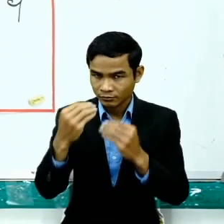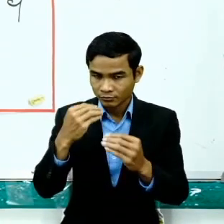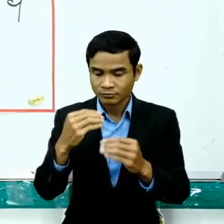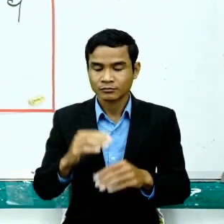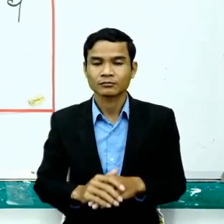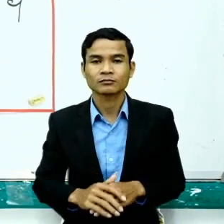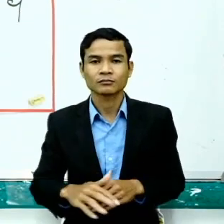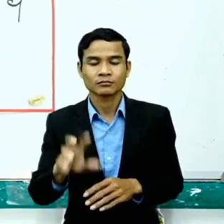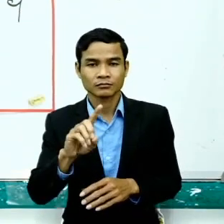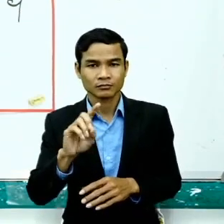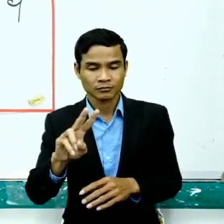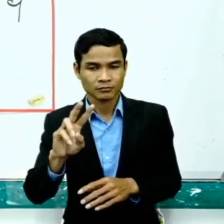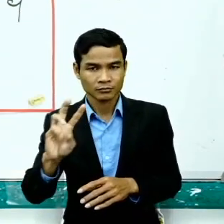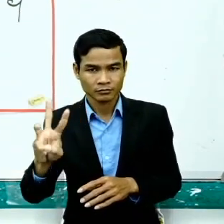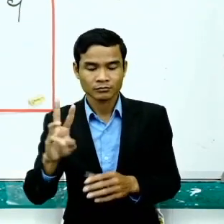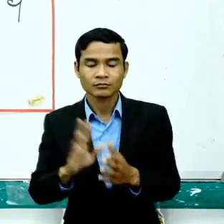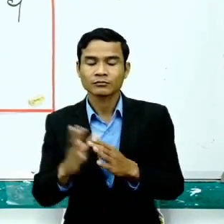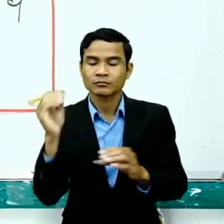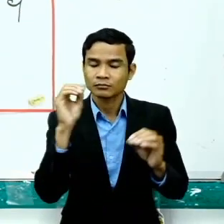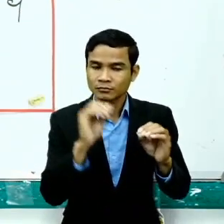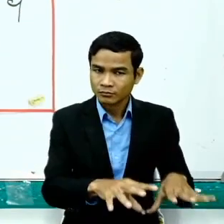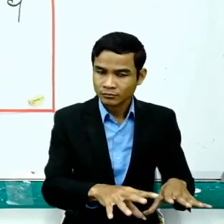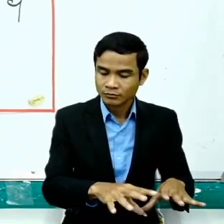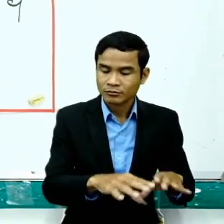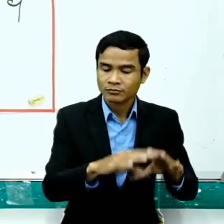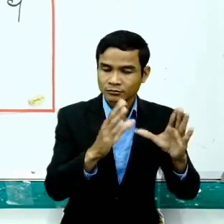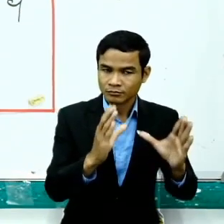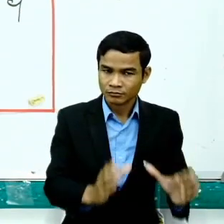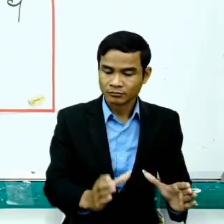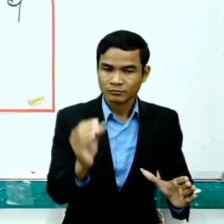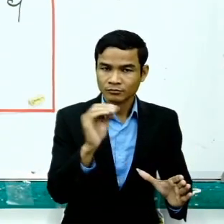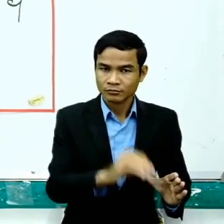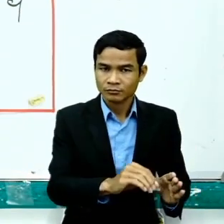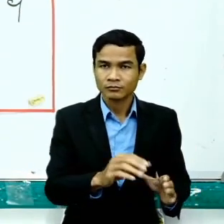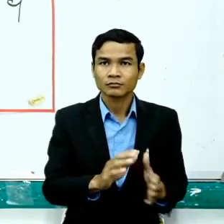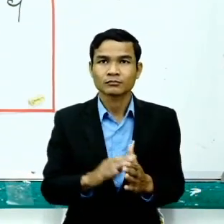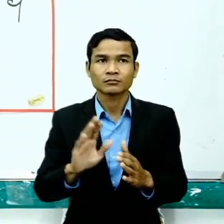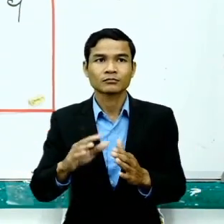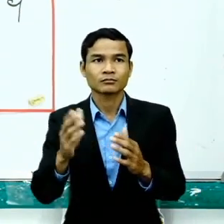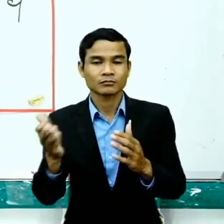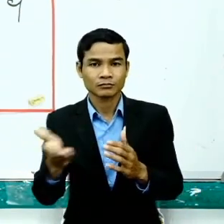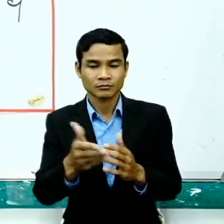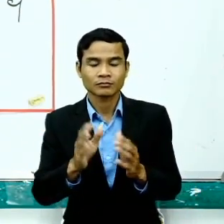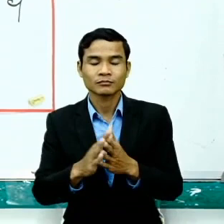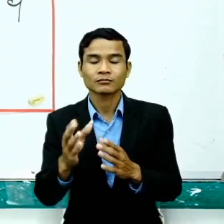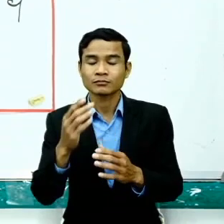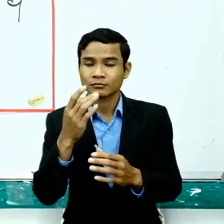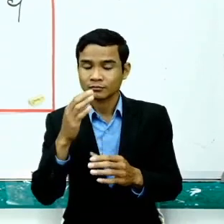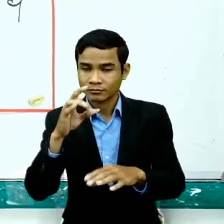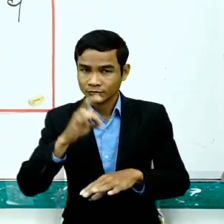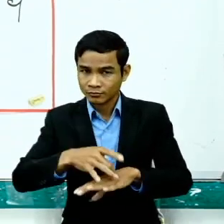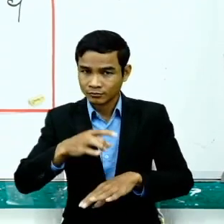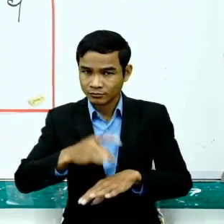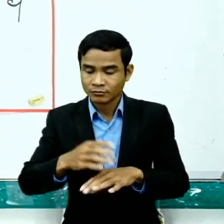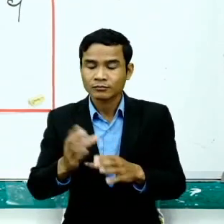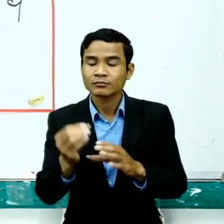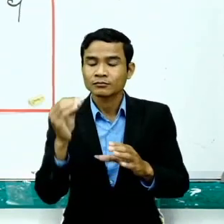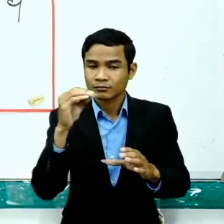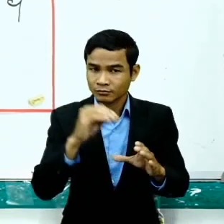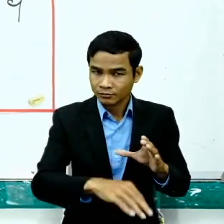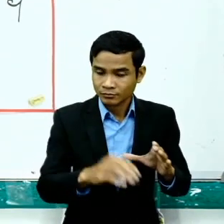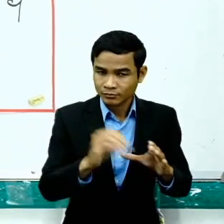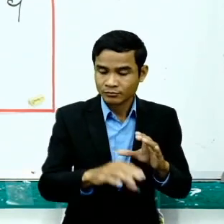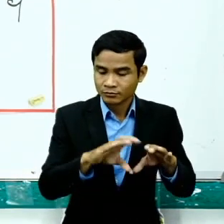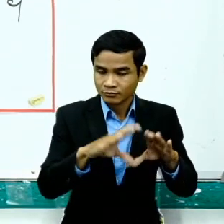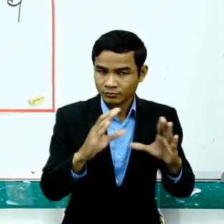nhằm môi pi bày bỏ cho thông sầm ràm chà để xe rơ sầm bó sầm rám dân tơ vô tập bỏ cho nó không thông